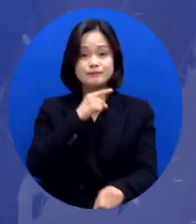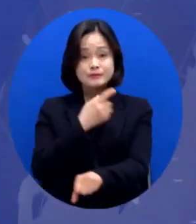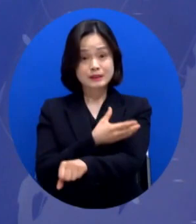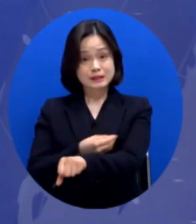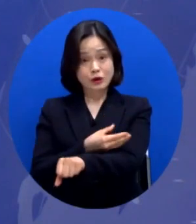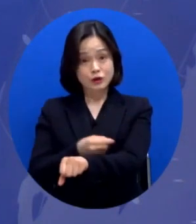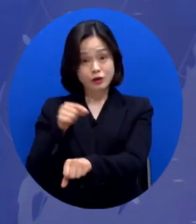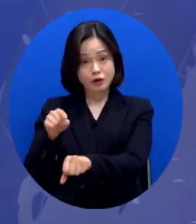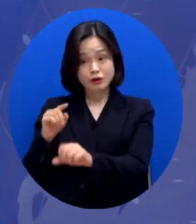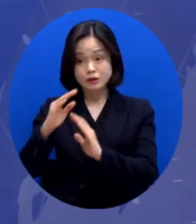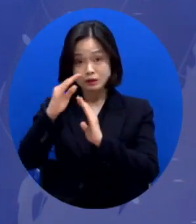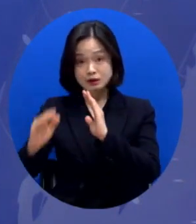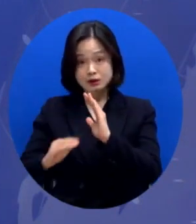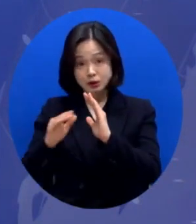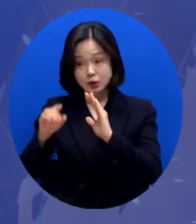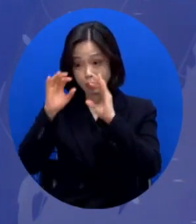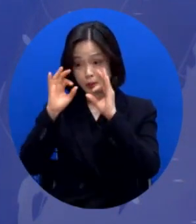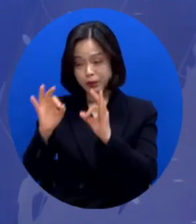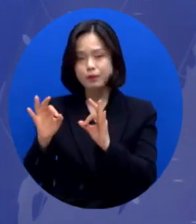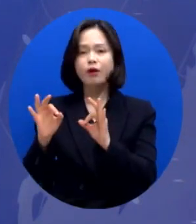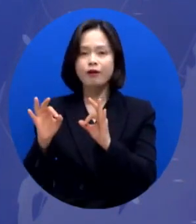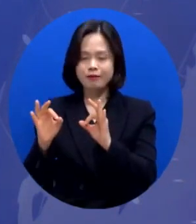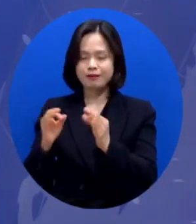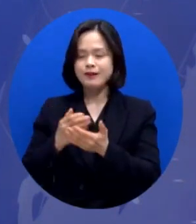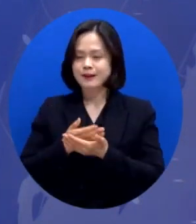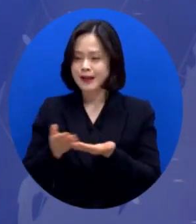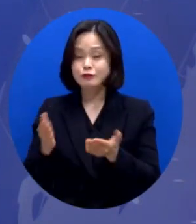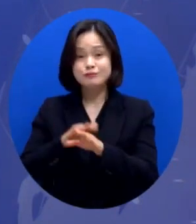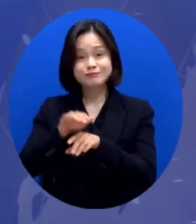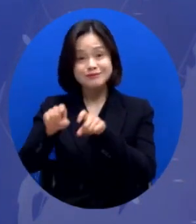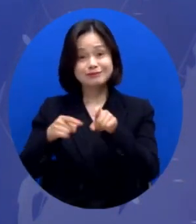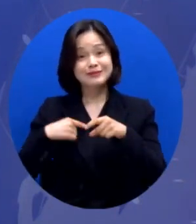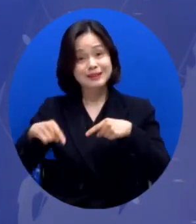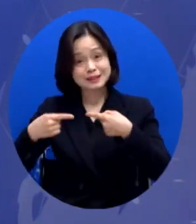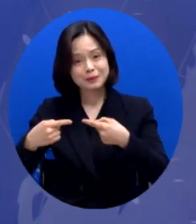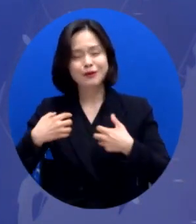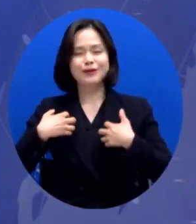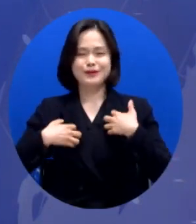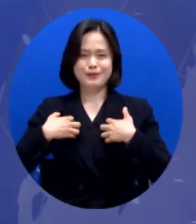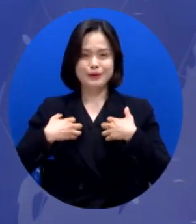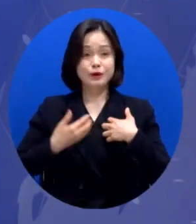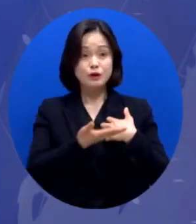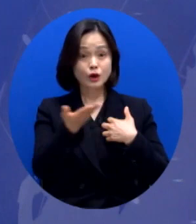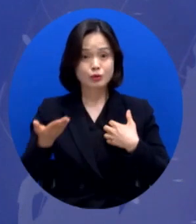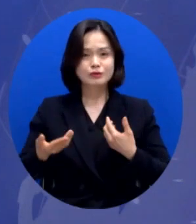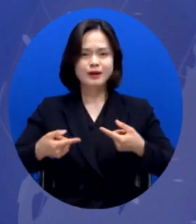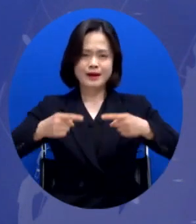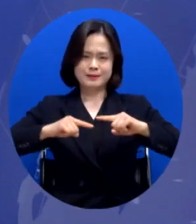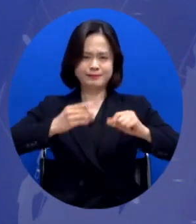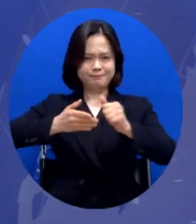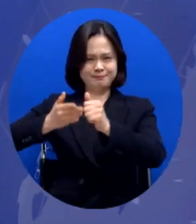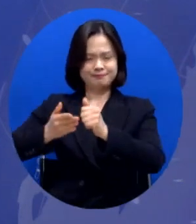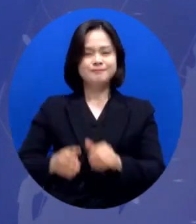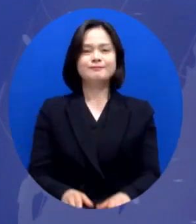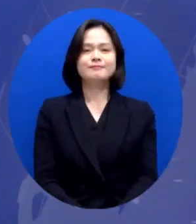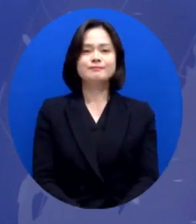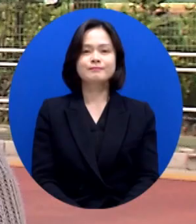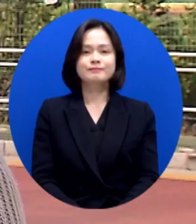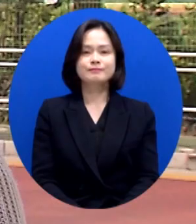성도들도 생명을 살리는 나눔의 실천에 함께 기쁘다며 많은 이들에게 참여를 권하기도 했습니다. 한번